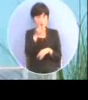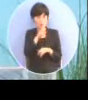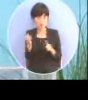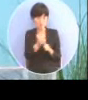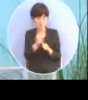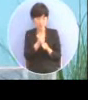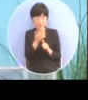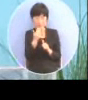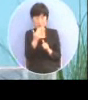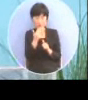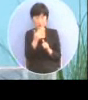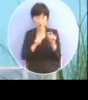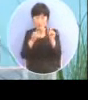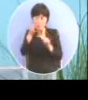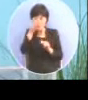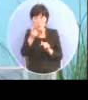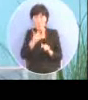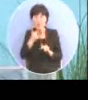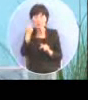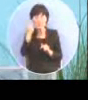Chúng ta đã từng nhìn thấy con mèo bắt chuột chưa?